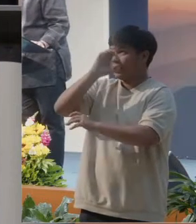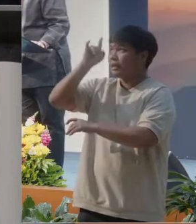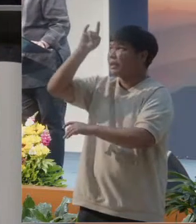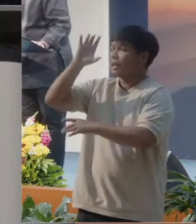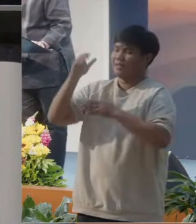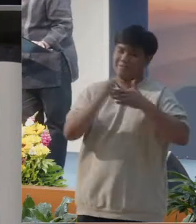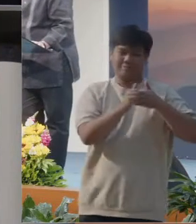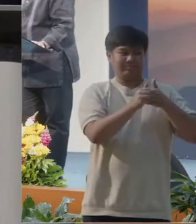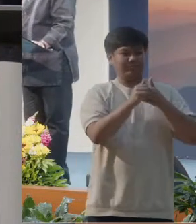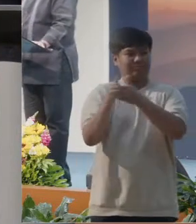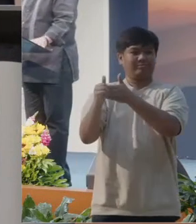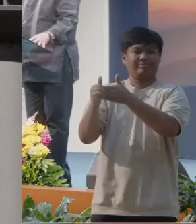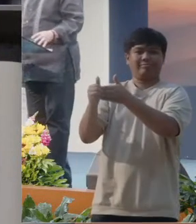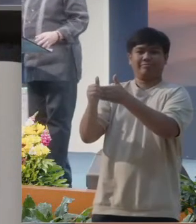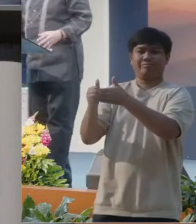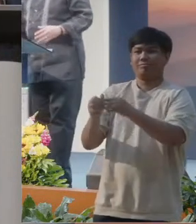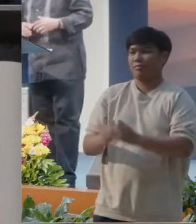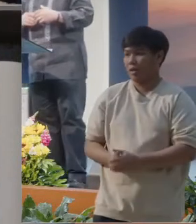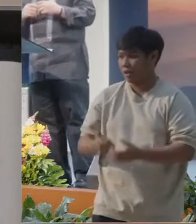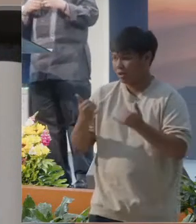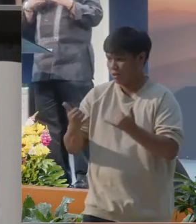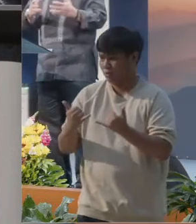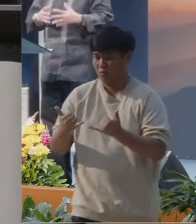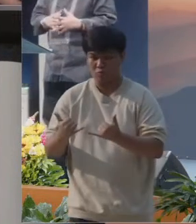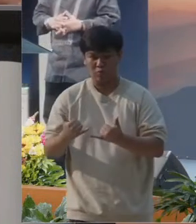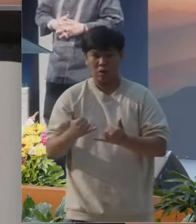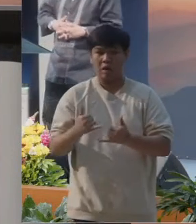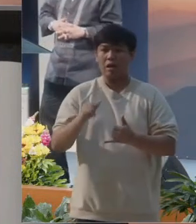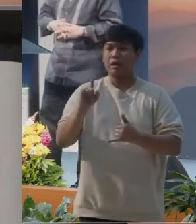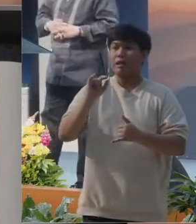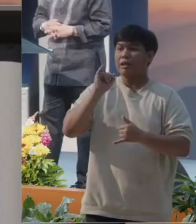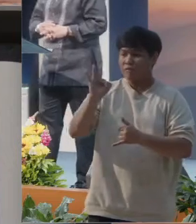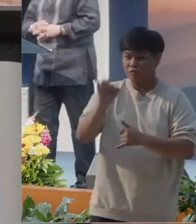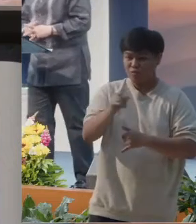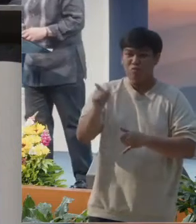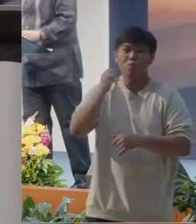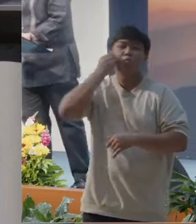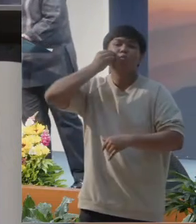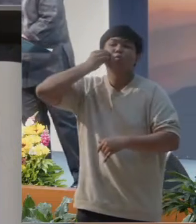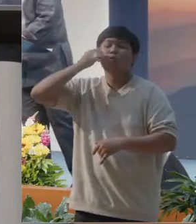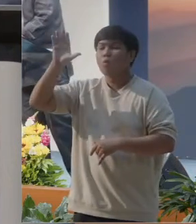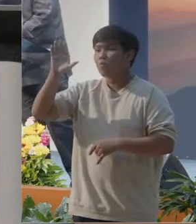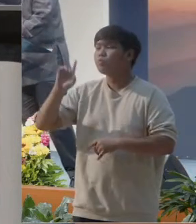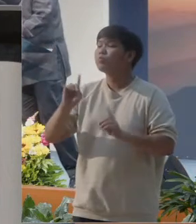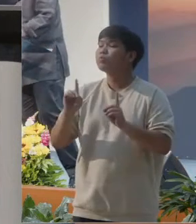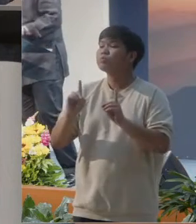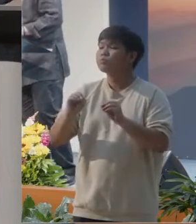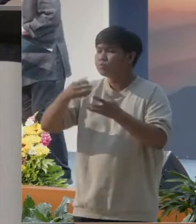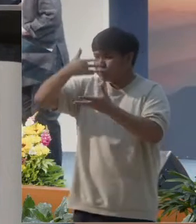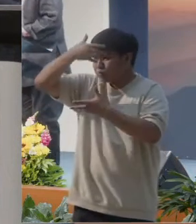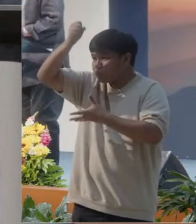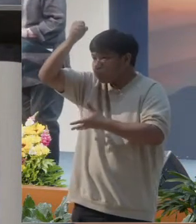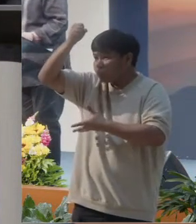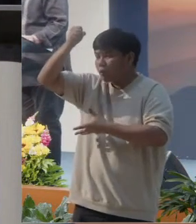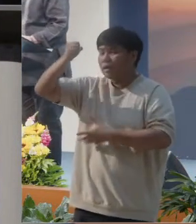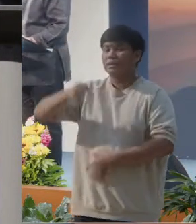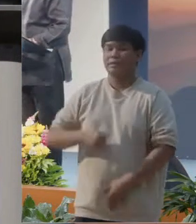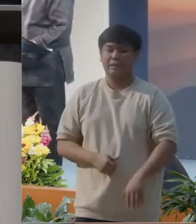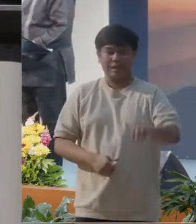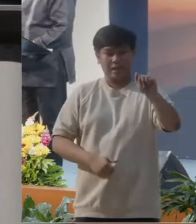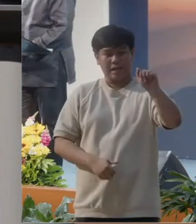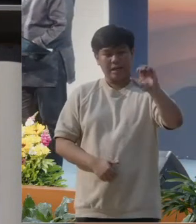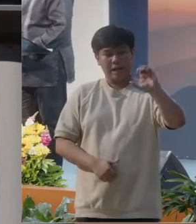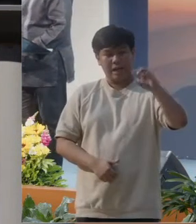Panginoon. Kaya nga po, kung mayroon po akong gustong ibaon ninyo ngayong hapon na ito, ay ito. Si